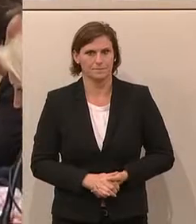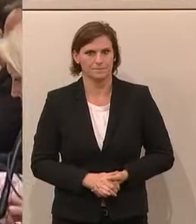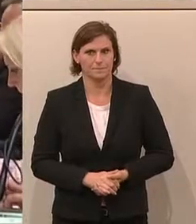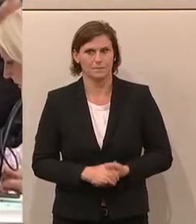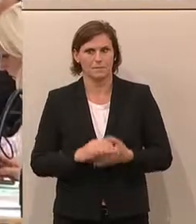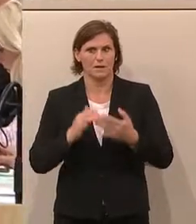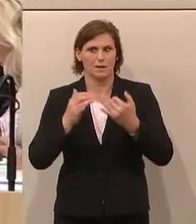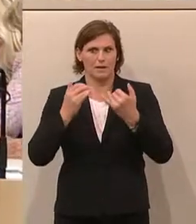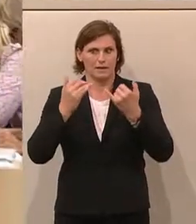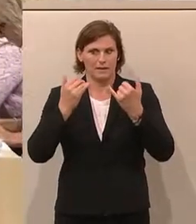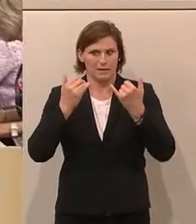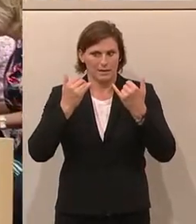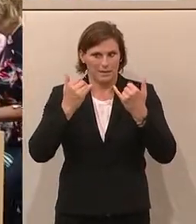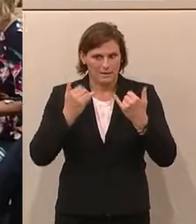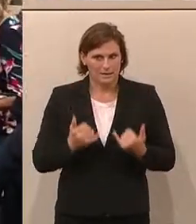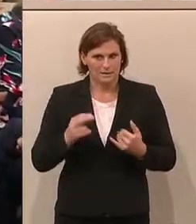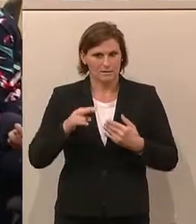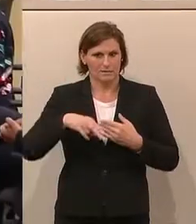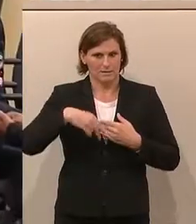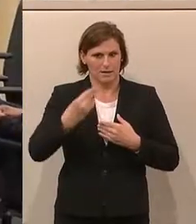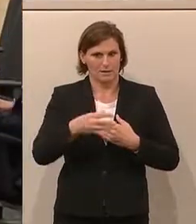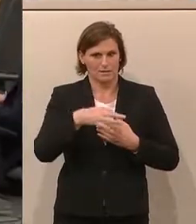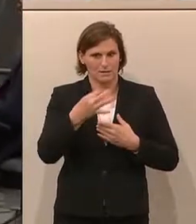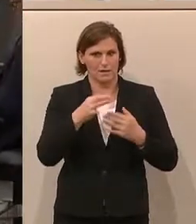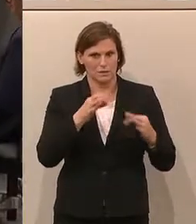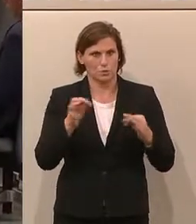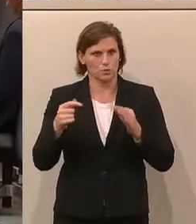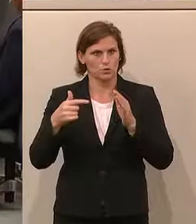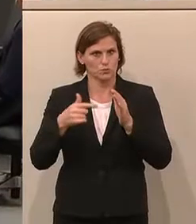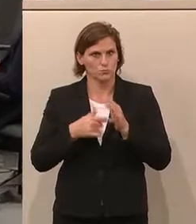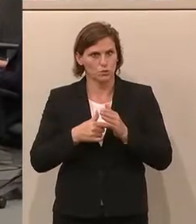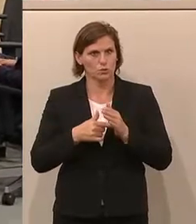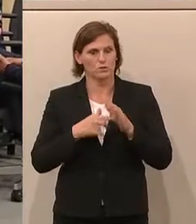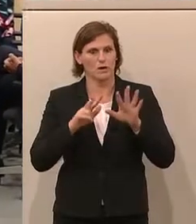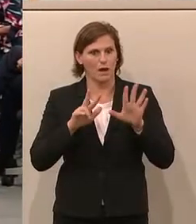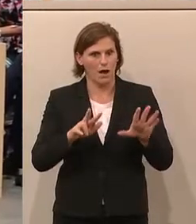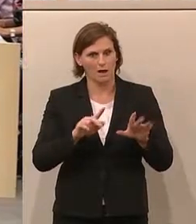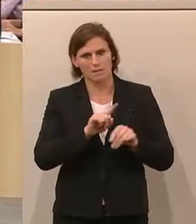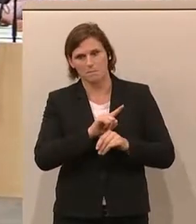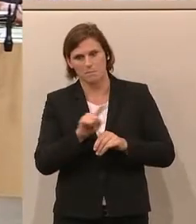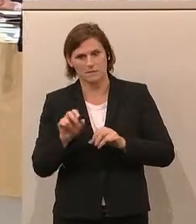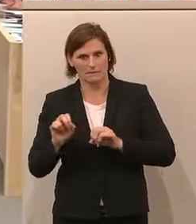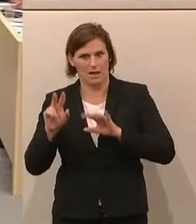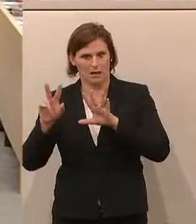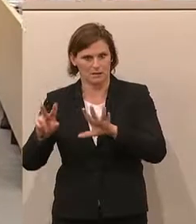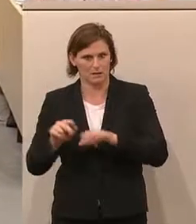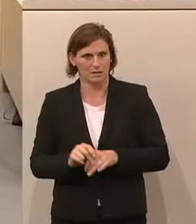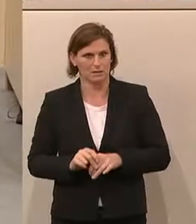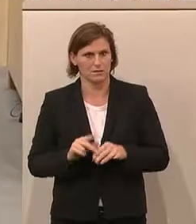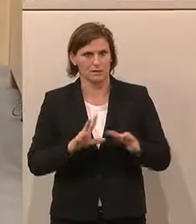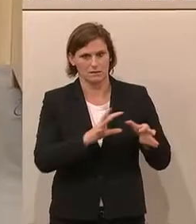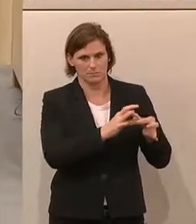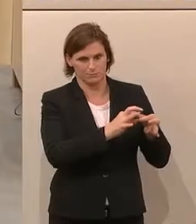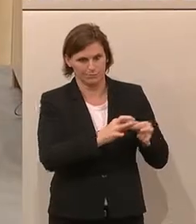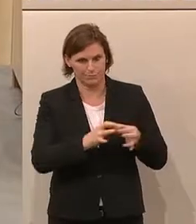Damit gelangen wir nun zu den nächsten Tagesordnungspunkten. Unter den Tagesordnungspunkten 8 bis